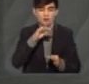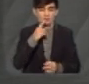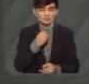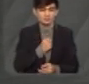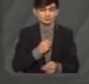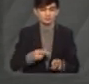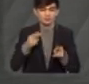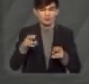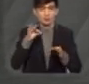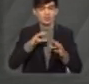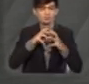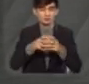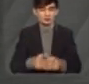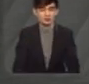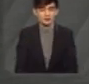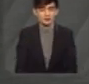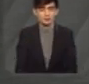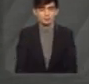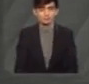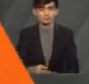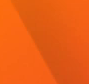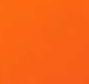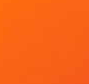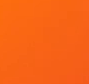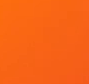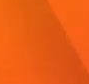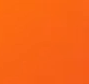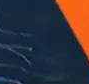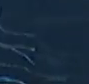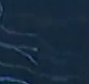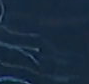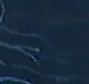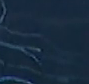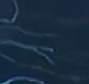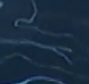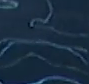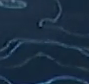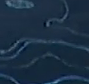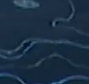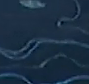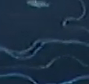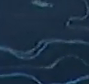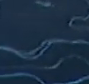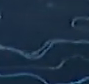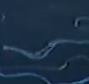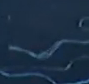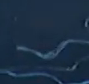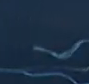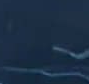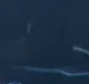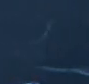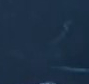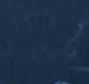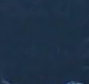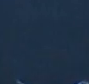международной террористической организации «ДАИШ». Аскар. Будьте в курсе всех событий в нашей стране. Подписывайтесь на